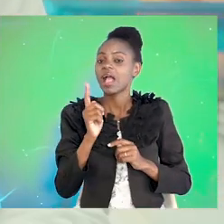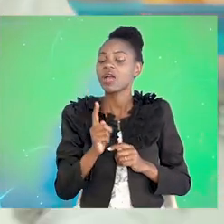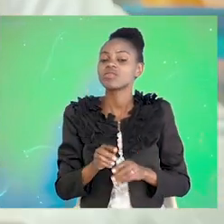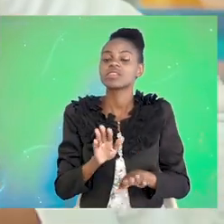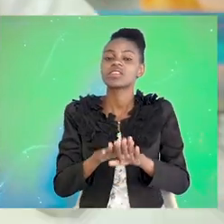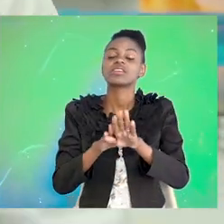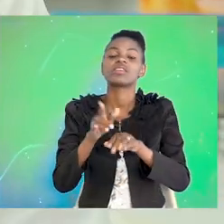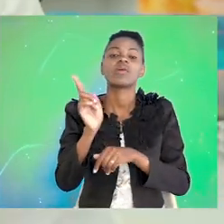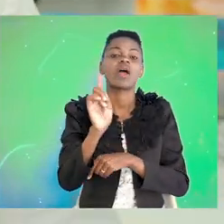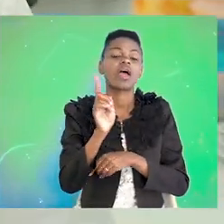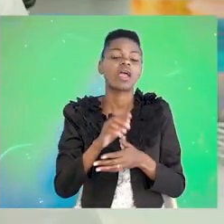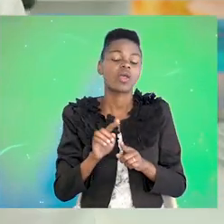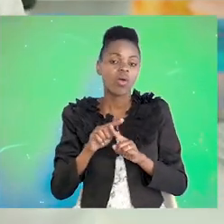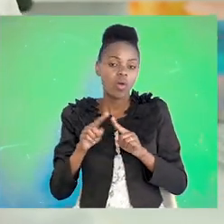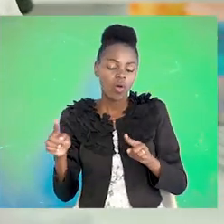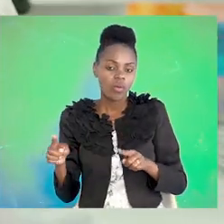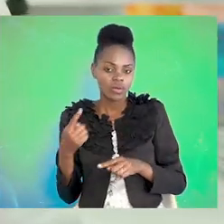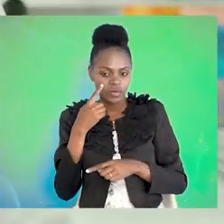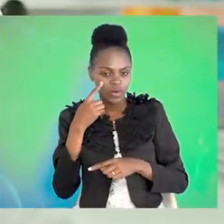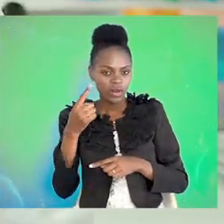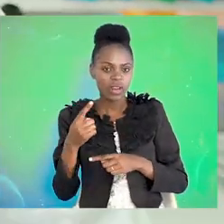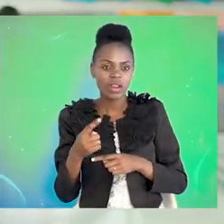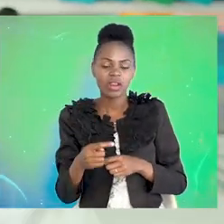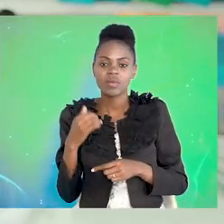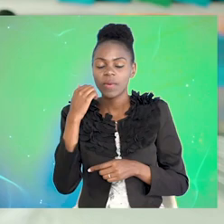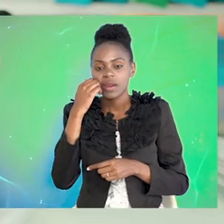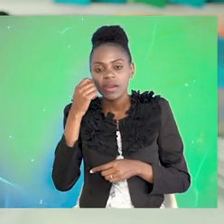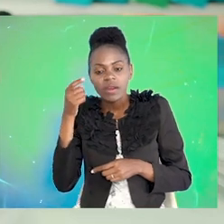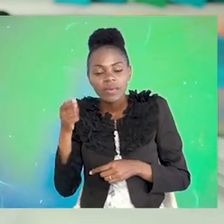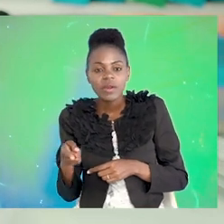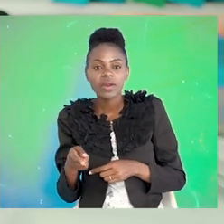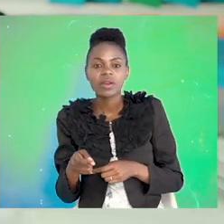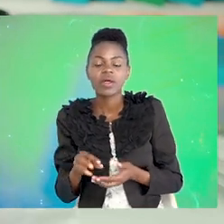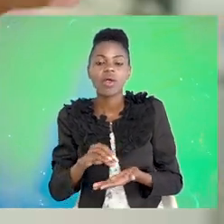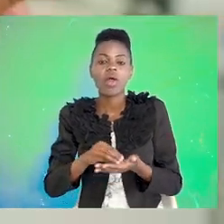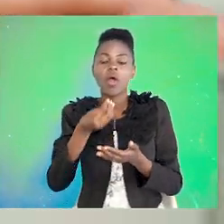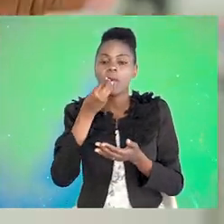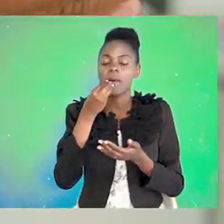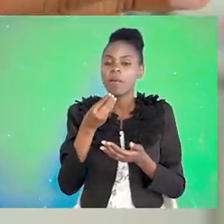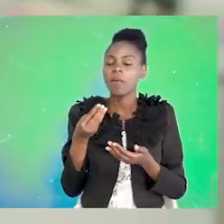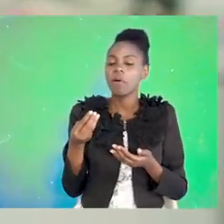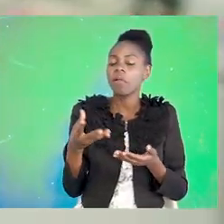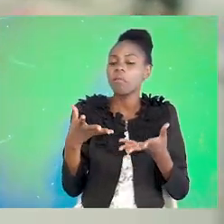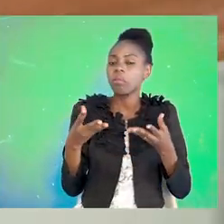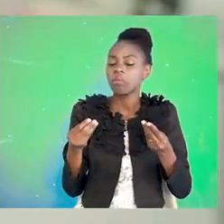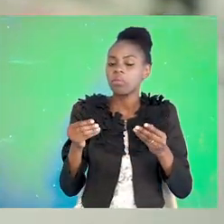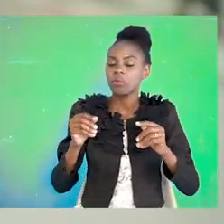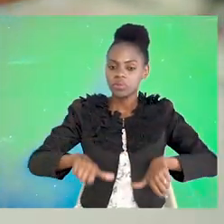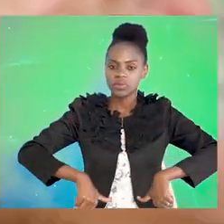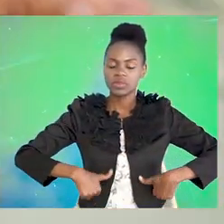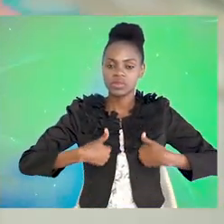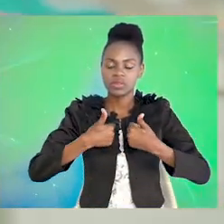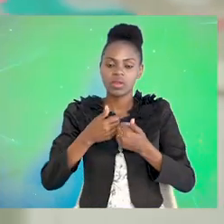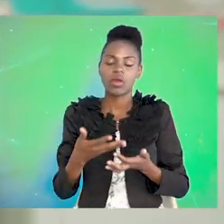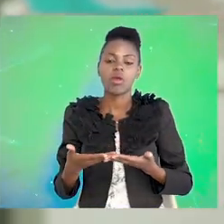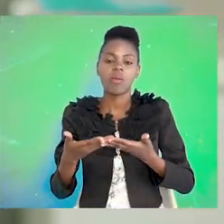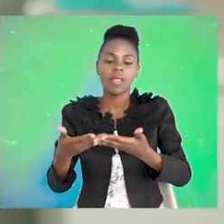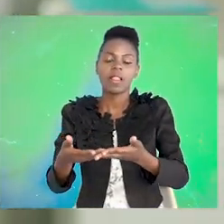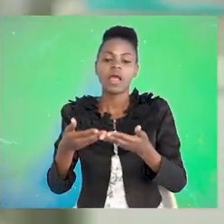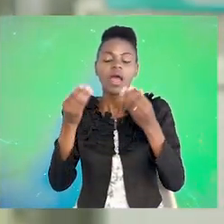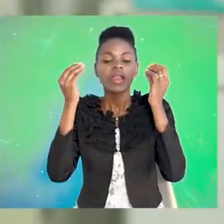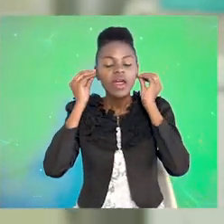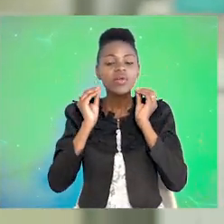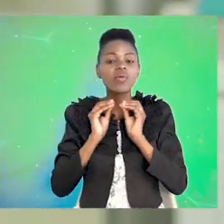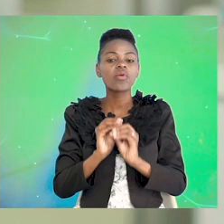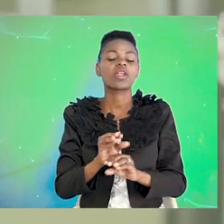osachedwa komanso ndi kutulukira kwa mtundu wa nthendayi woderera mankhwala kuchiza kuzafunika mankhwala woperekedwa ndi